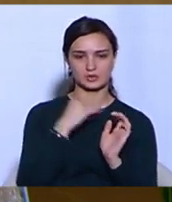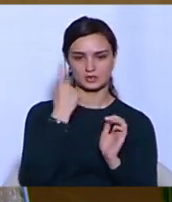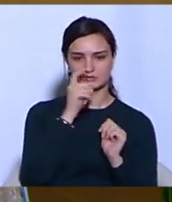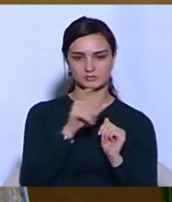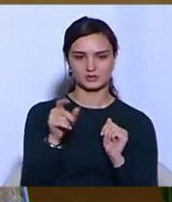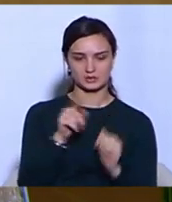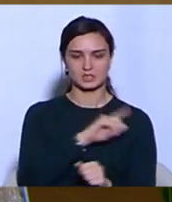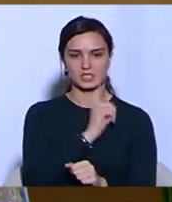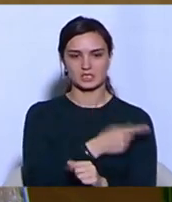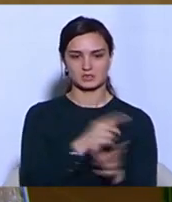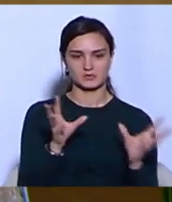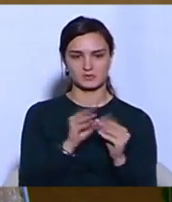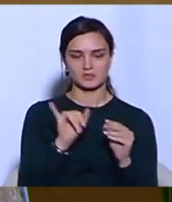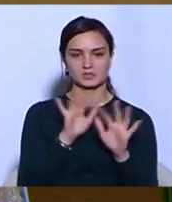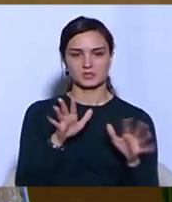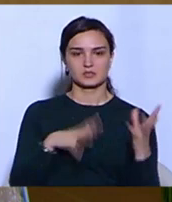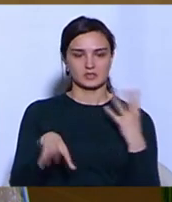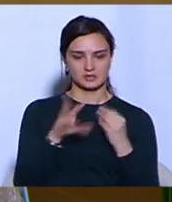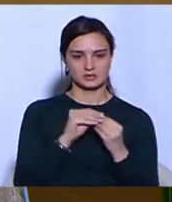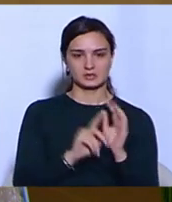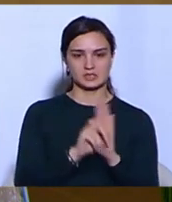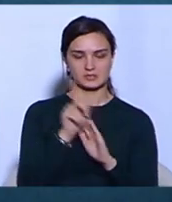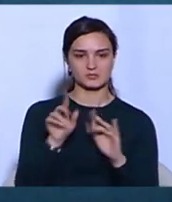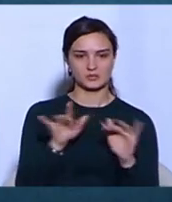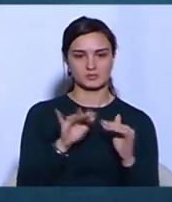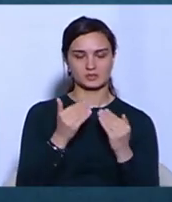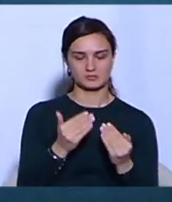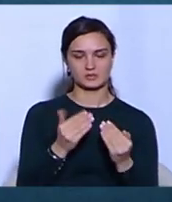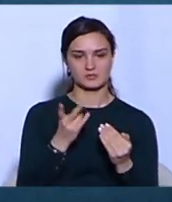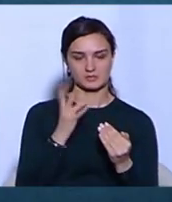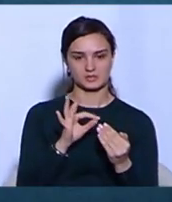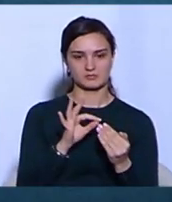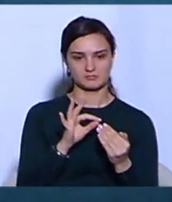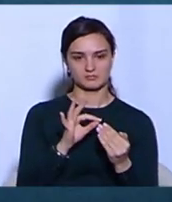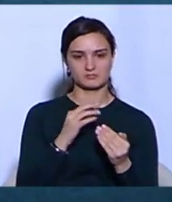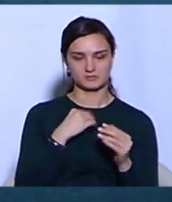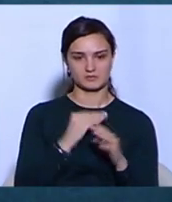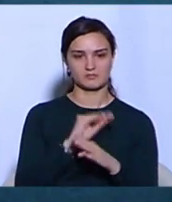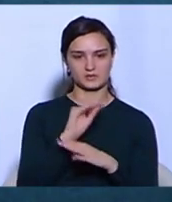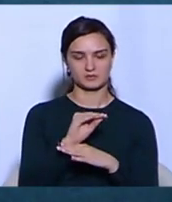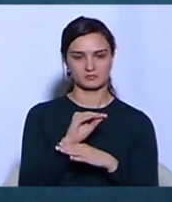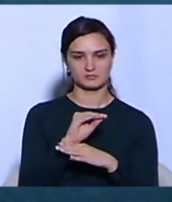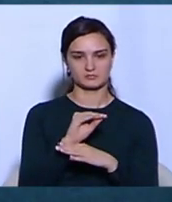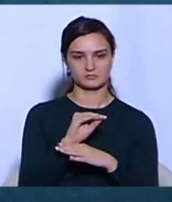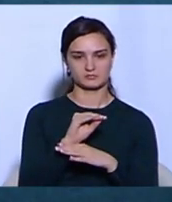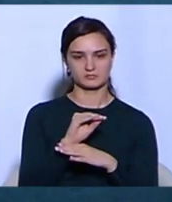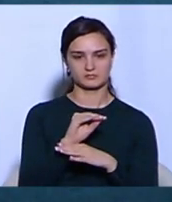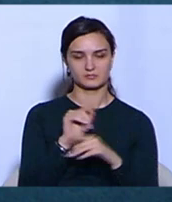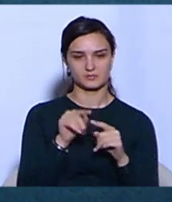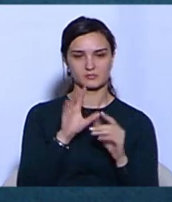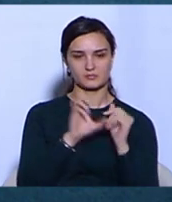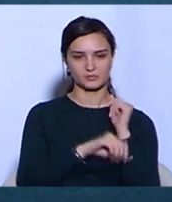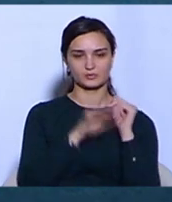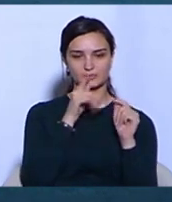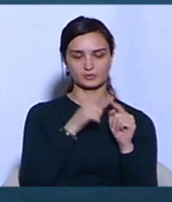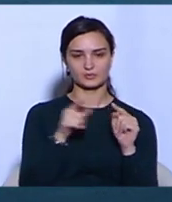ადამიანთა ძალისხმევა, ანუ სადაც ყველა ერთად უკვე იწყებს მოქმედებას. თუმცა აი დავამატეთ ისევ ამ ბოლო